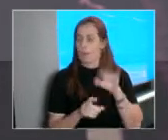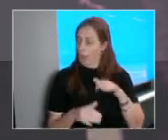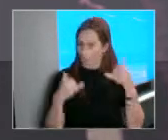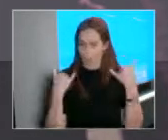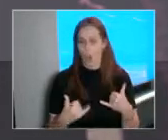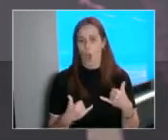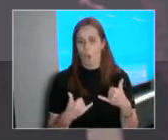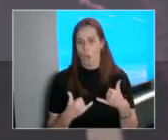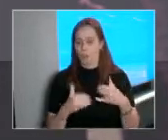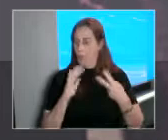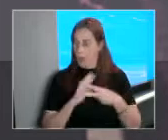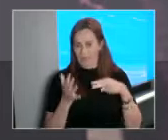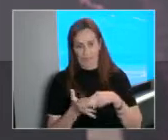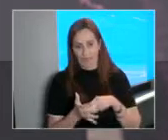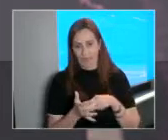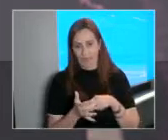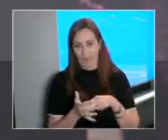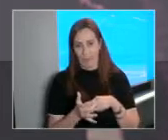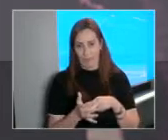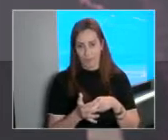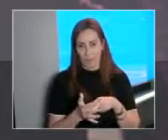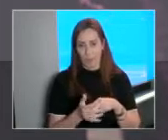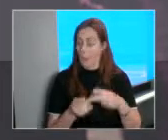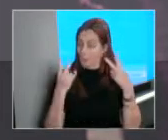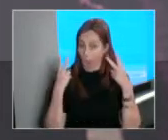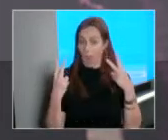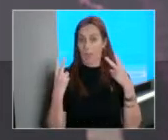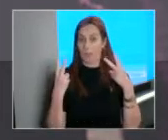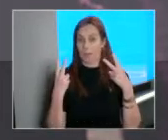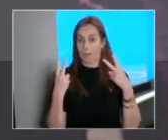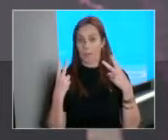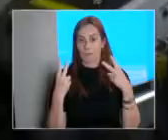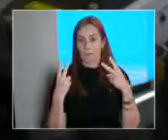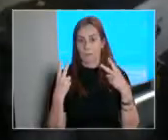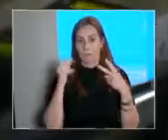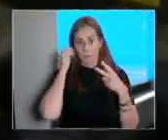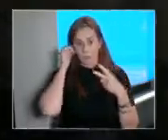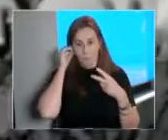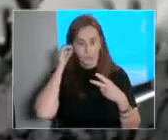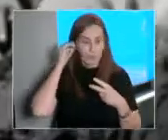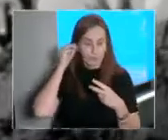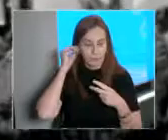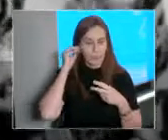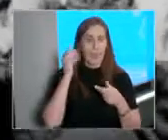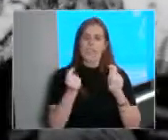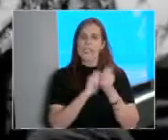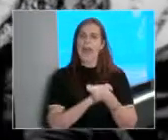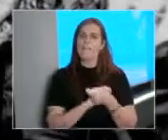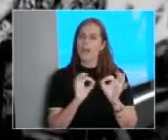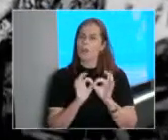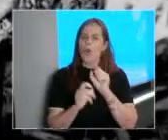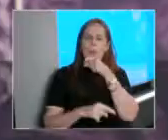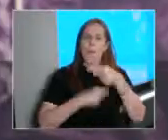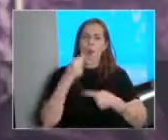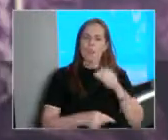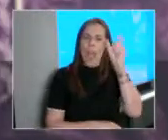היום באסטרטגיה, בערכים. של חברה ישראלית. זה הפך להיות למעשה ממורשת